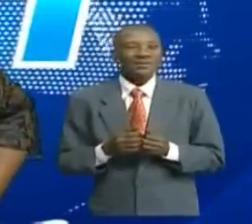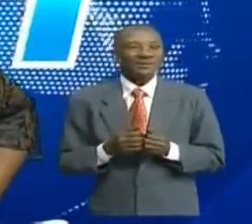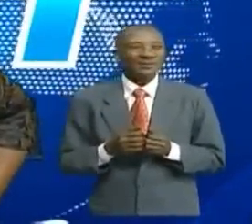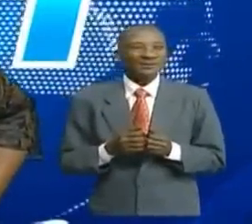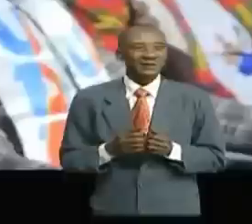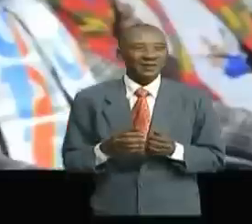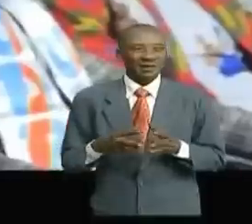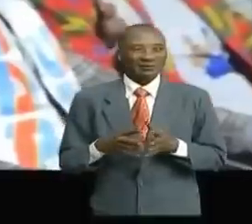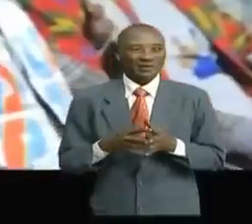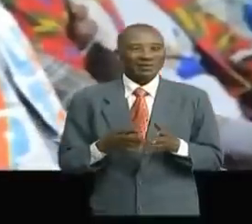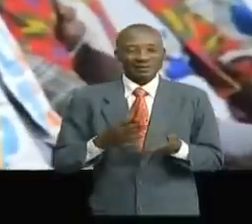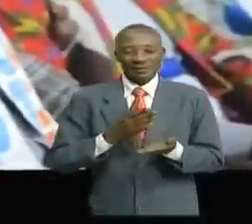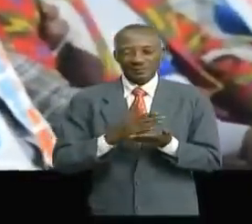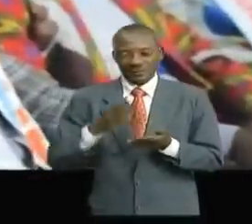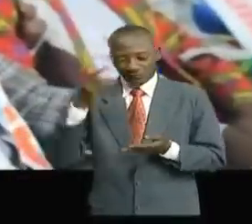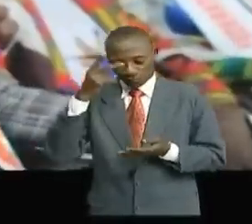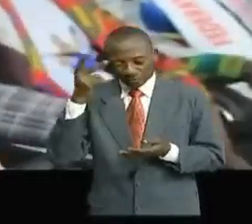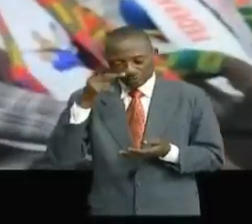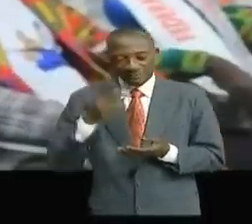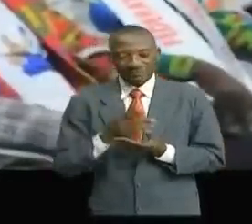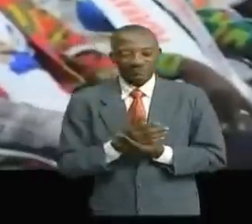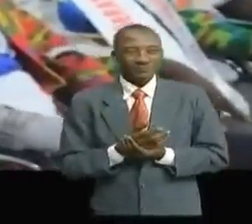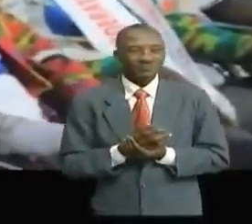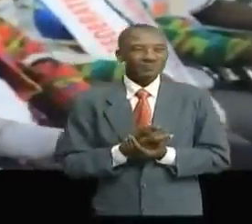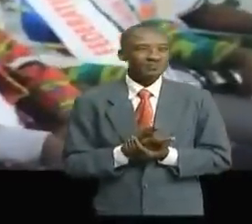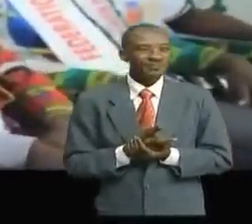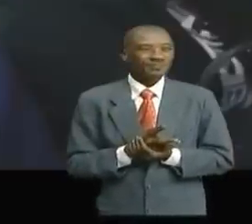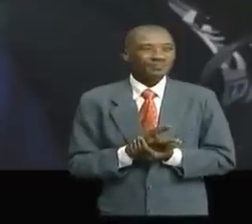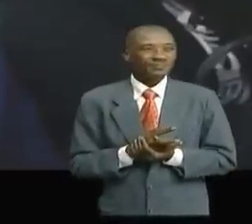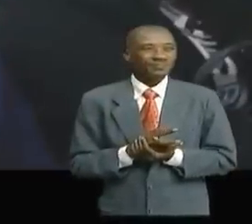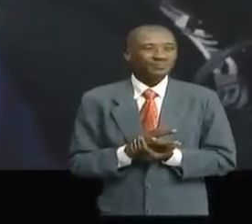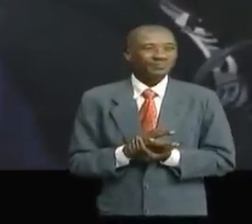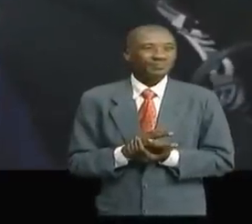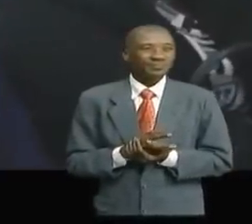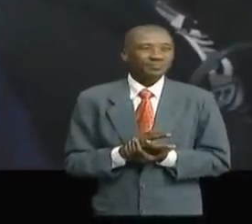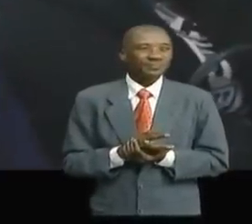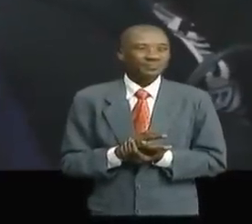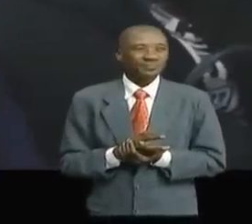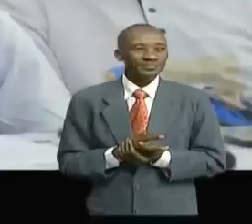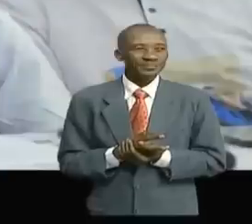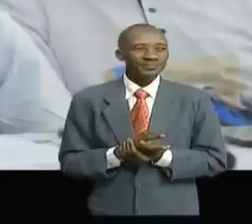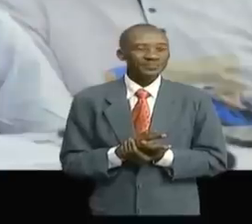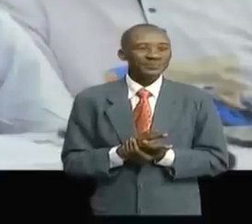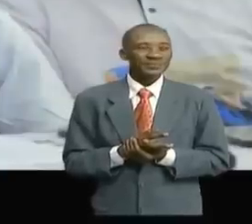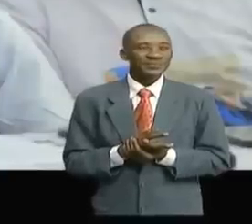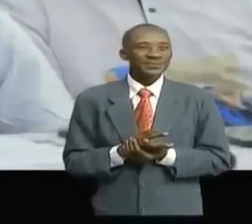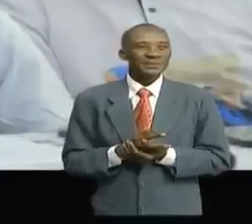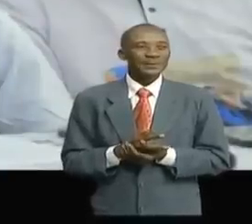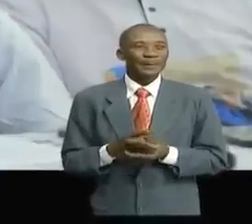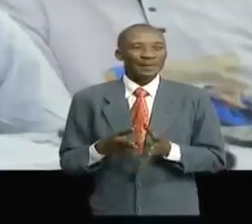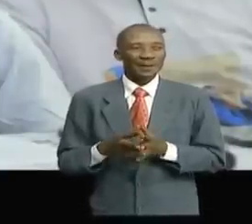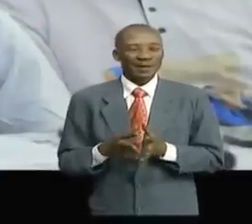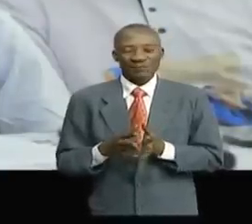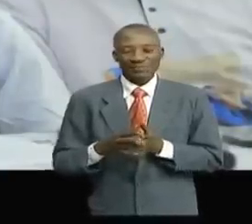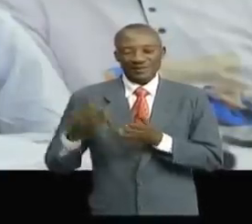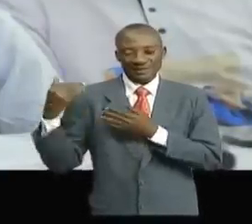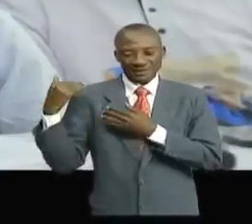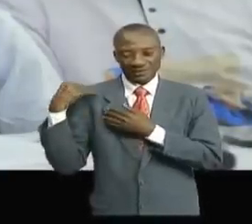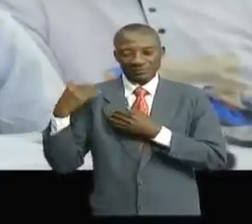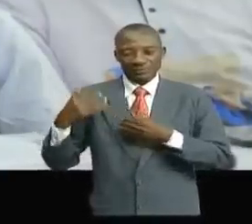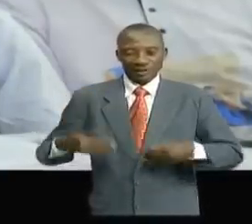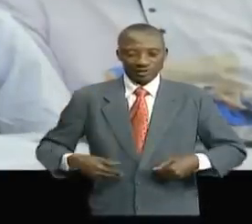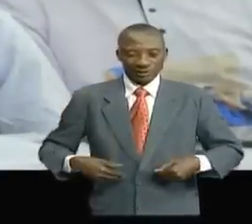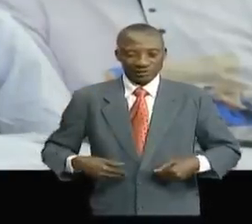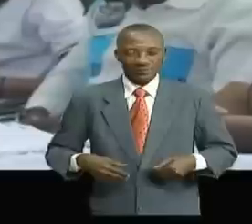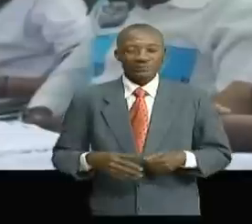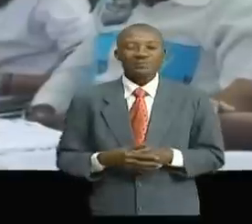Reportage. L'Union pour la démocratie et le progrès social, UDPS, Fédération du Nord Kivu, salue l'engagement et la détermination